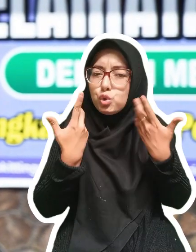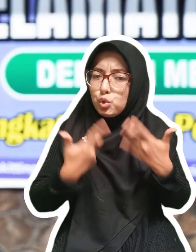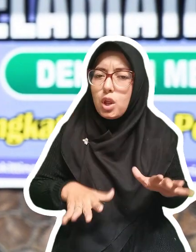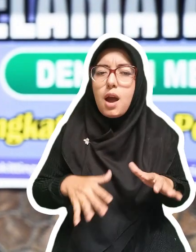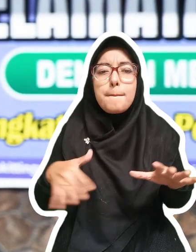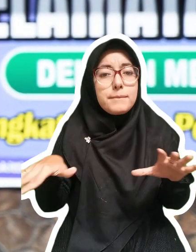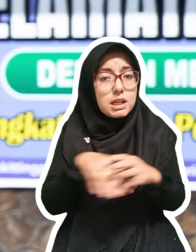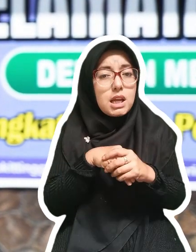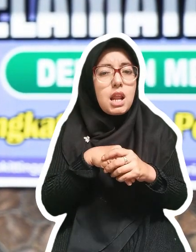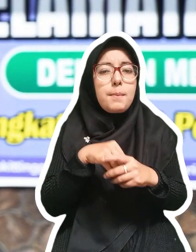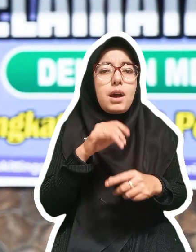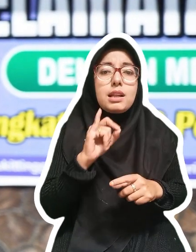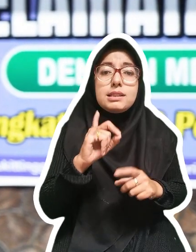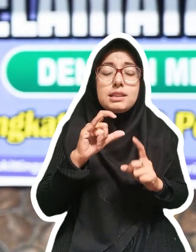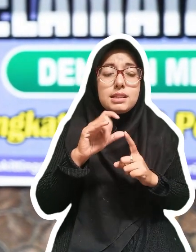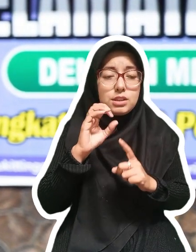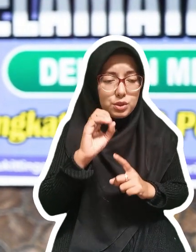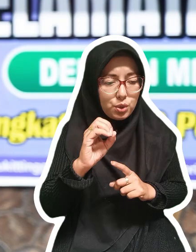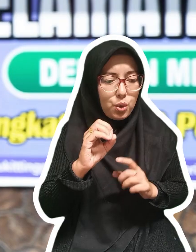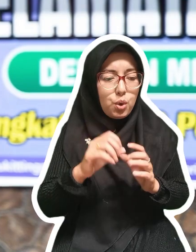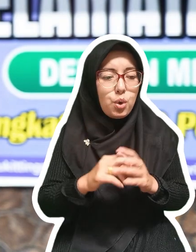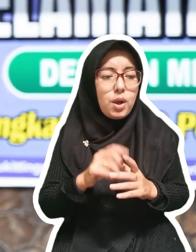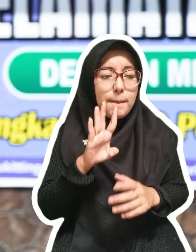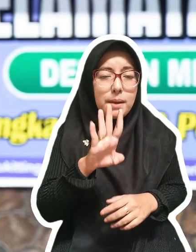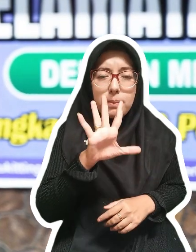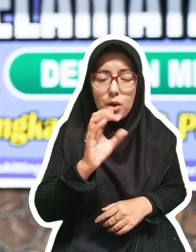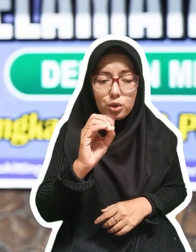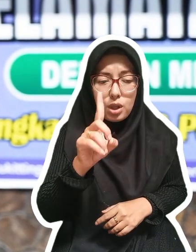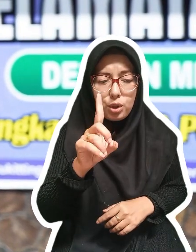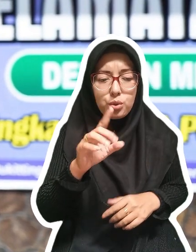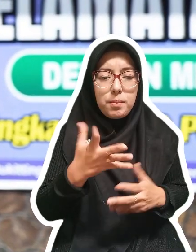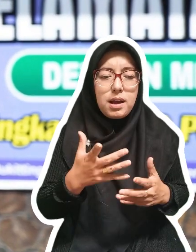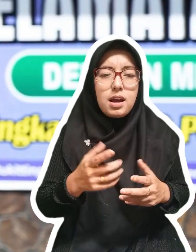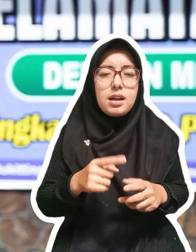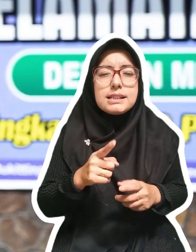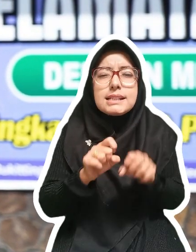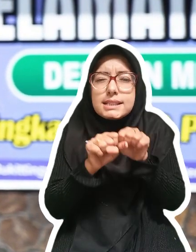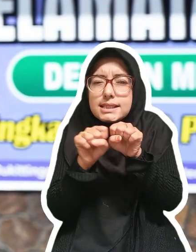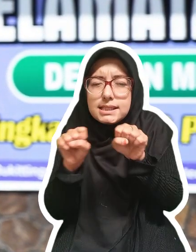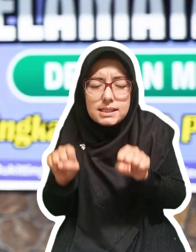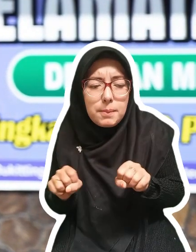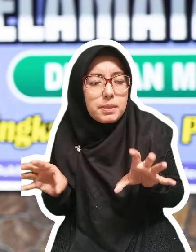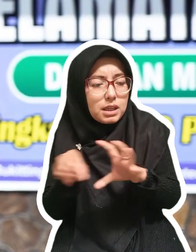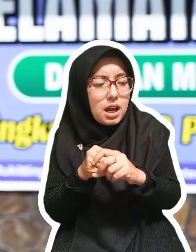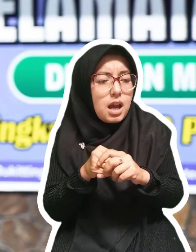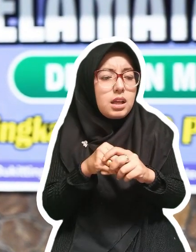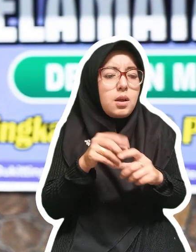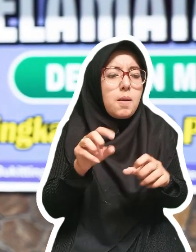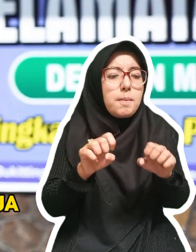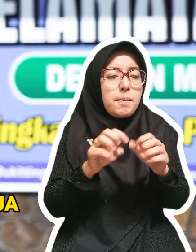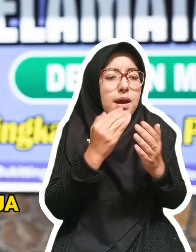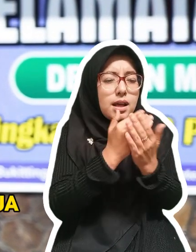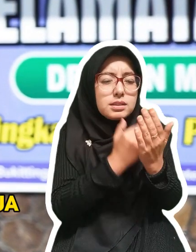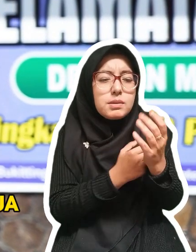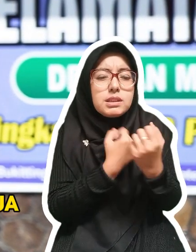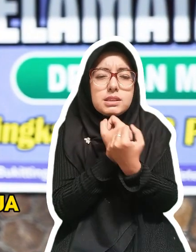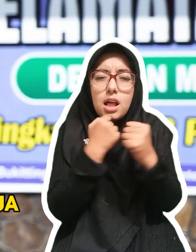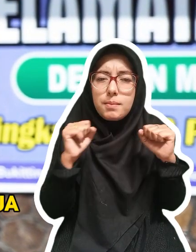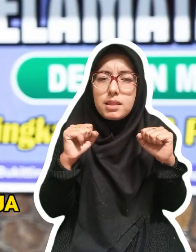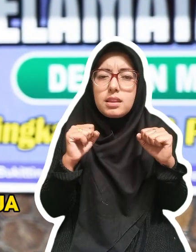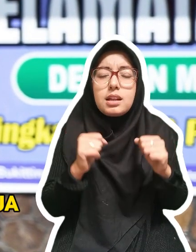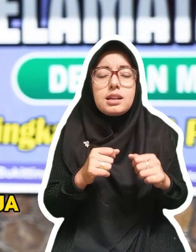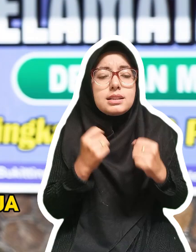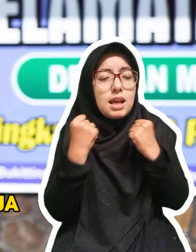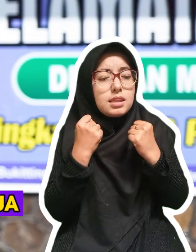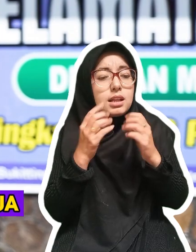Tinggi. Kita telah menerapkan ISO 45001, yaitu terkait dengan sistem manajemen